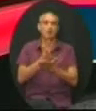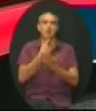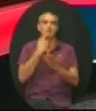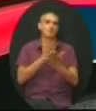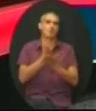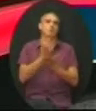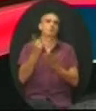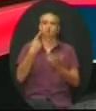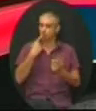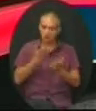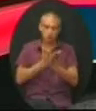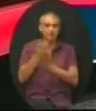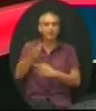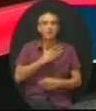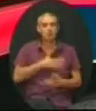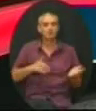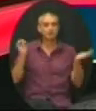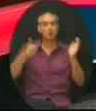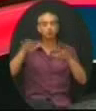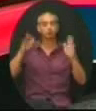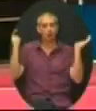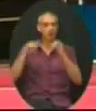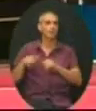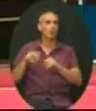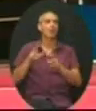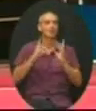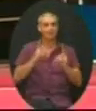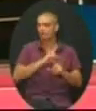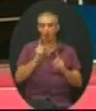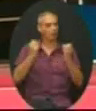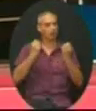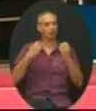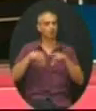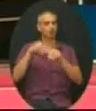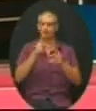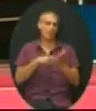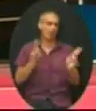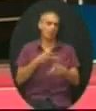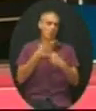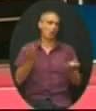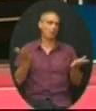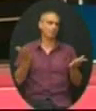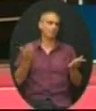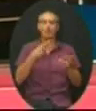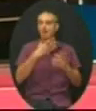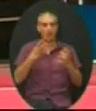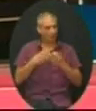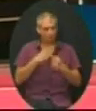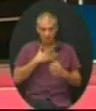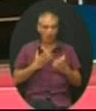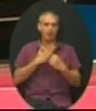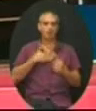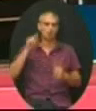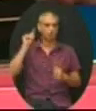אז הם יגידו שיגידו את האמת, הם רוצים להפיל את ראש הממשלה באמצעים האלה ולא באמצעים אחרים, כי אין להם דרך אחרת. נתמך על ידי העם, כן. רוצים אותו